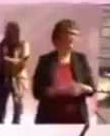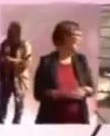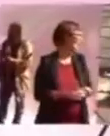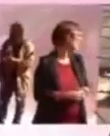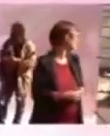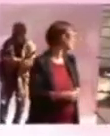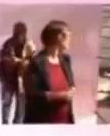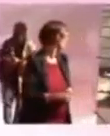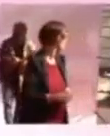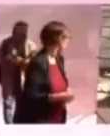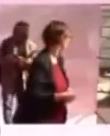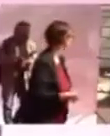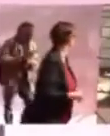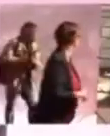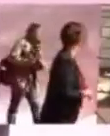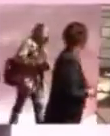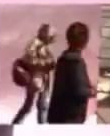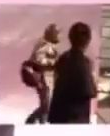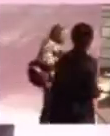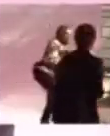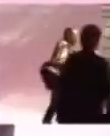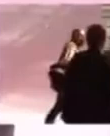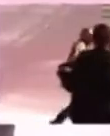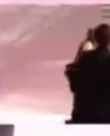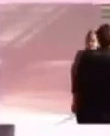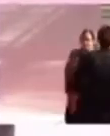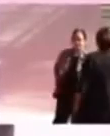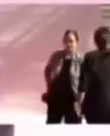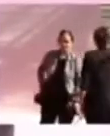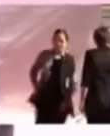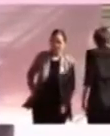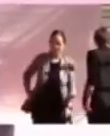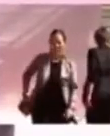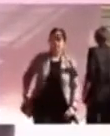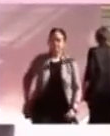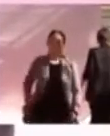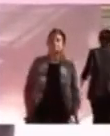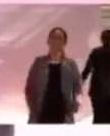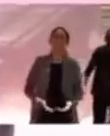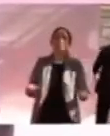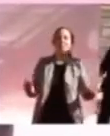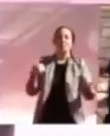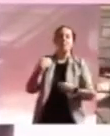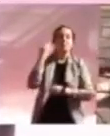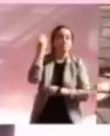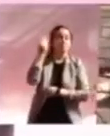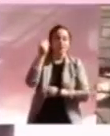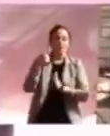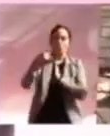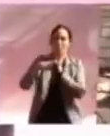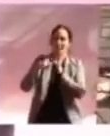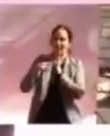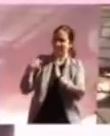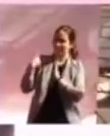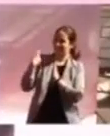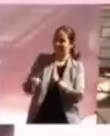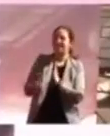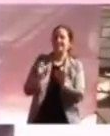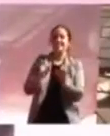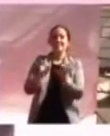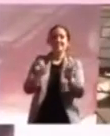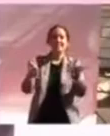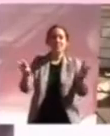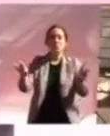i mesi del virus ci lasciano una nuova grande consapevolezza a livello di opinione pubblica anche a livello di